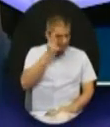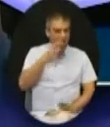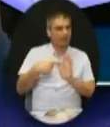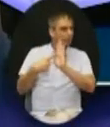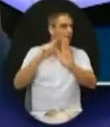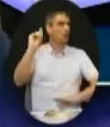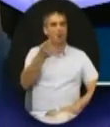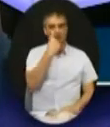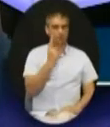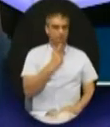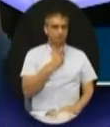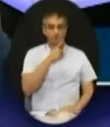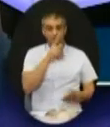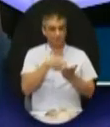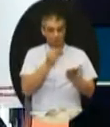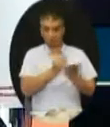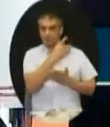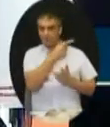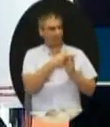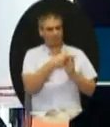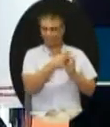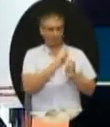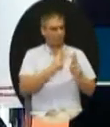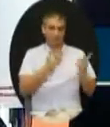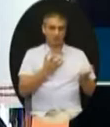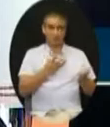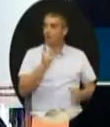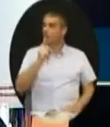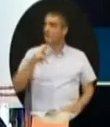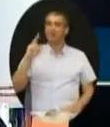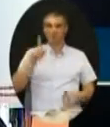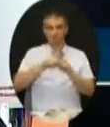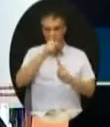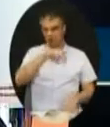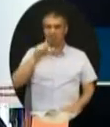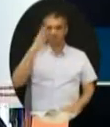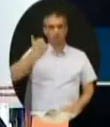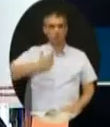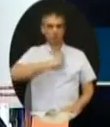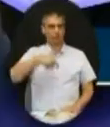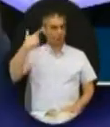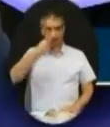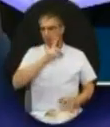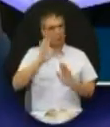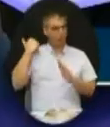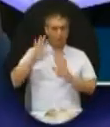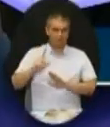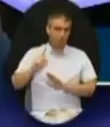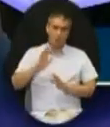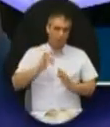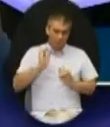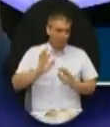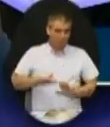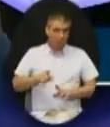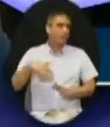לצאת החוצה. כי זה שהם מורחקים כרגע, זה לא עדיין פתרון. אבל אותו ליבינגסטון, הוא לא אהב אותנו, הוא לא אוהב אותנו, הוא גם לא יאהב